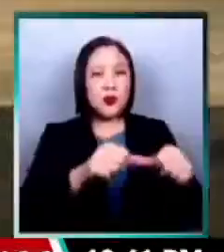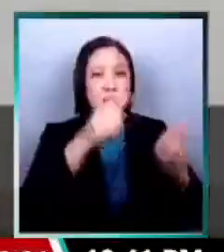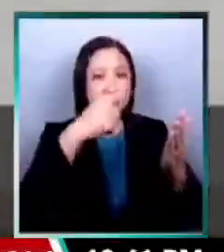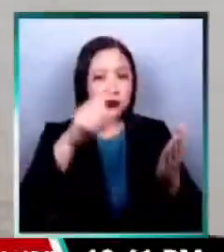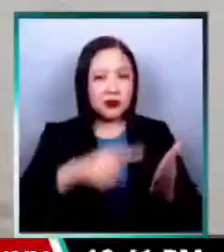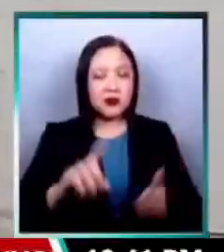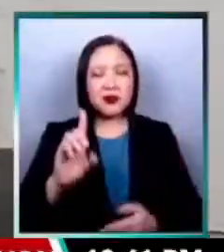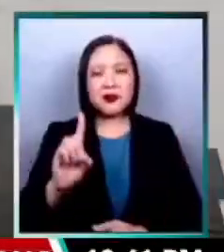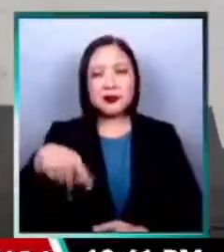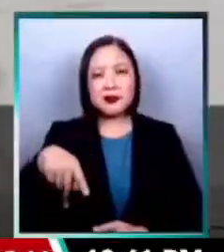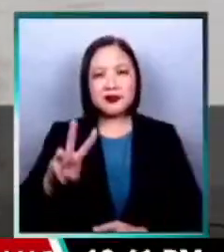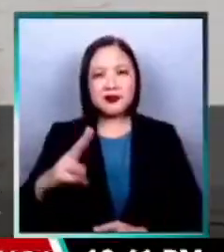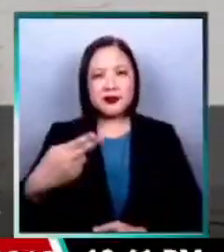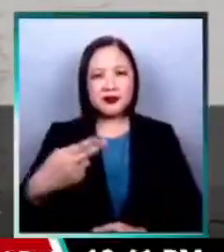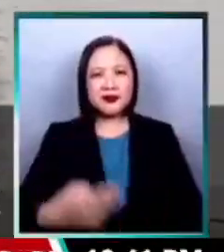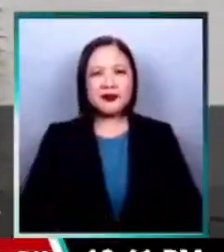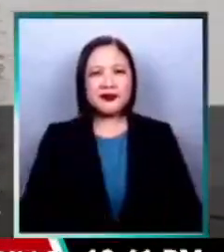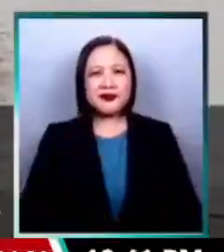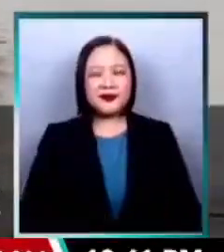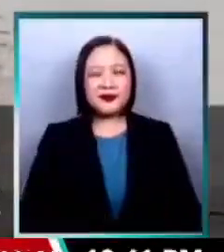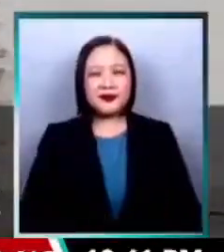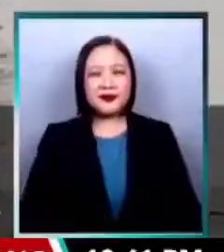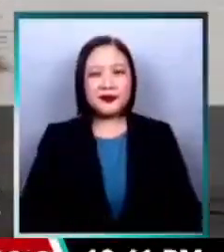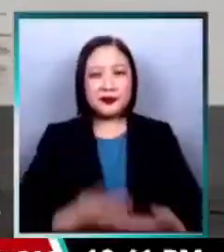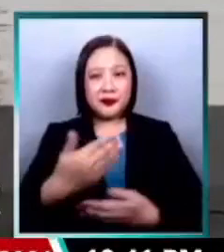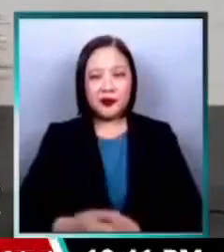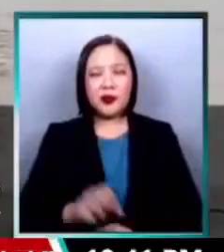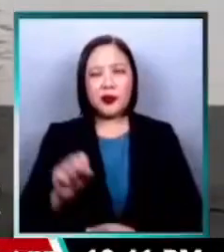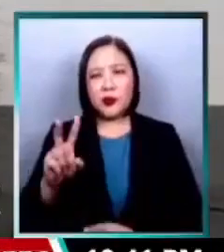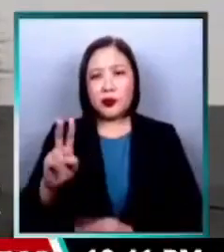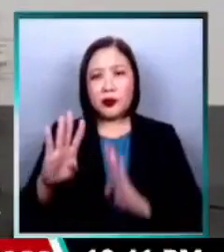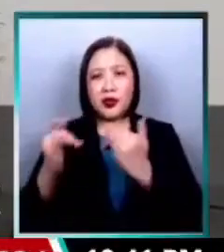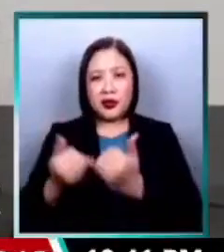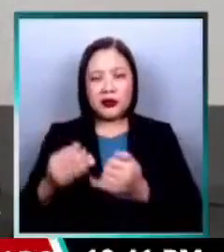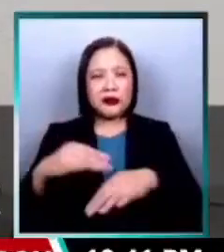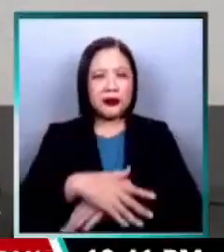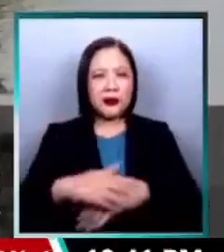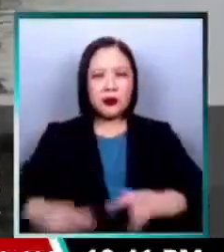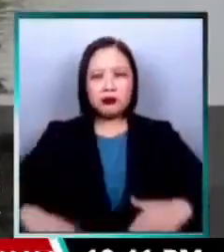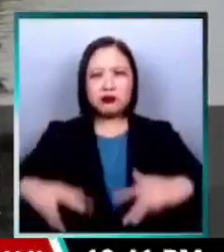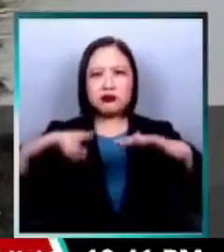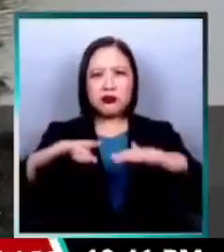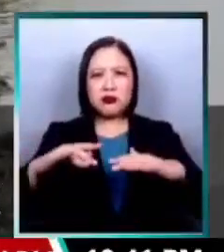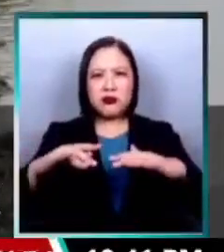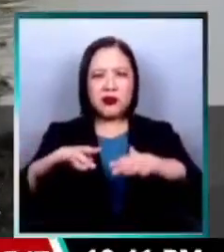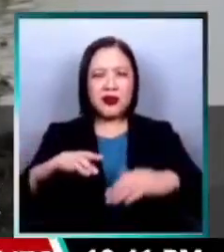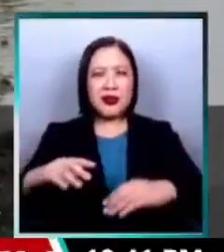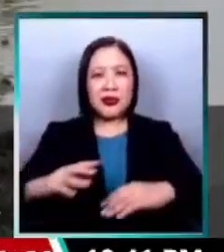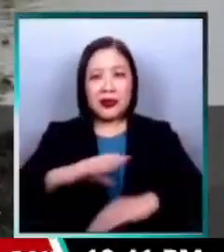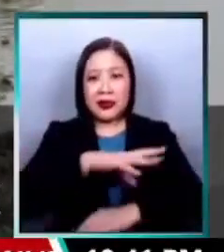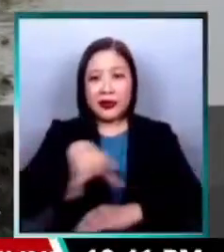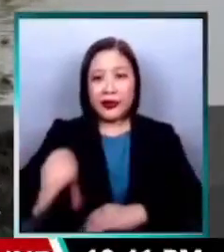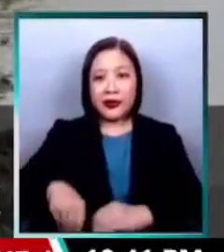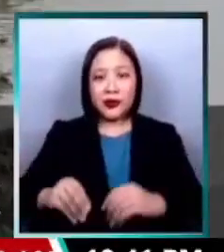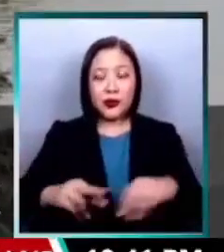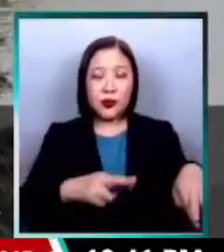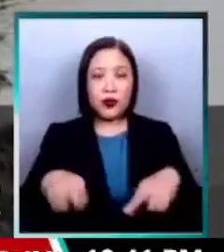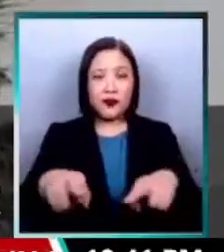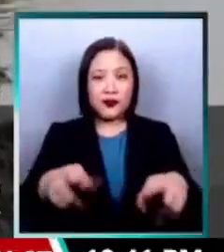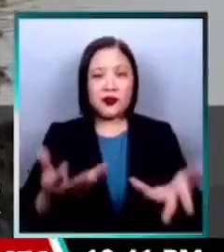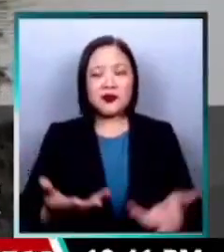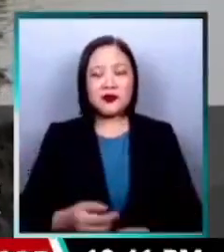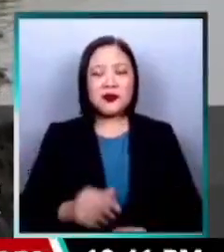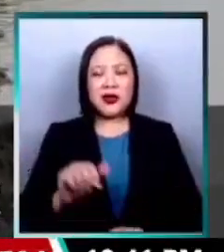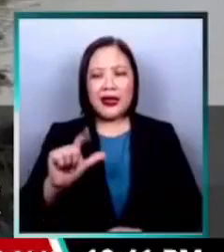DPWH. 12 barangay ang apektado ng pag-apaw ng Cagayan River. Inabot na nito ang Alicaucau Bridge